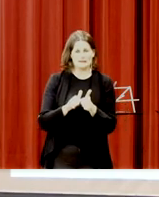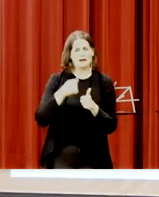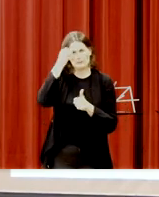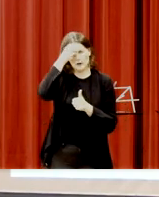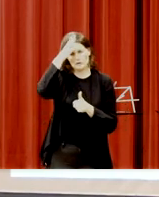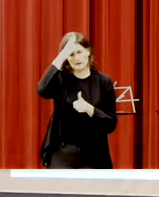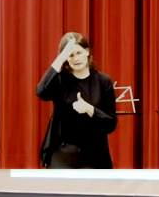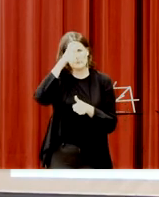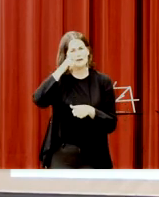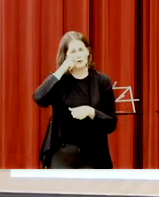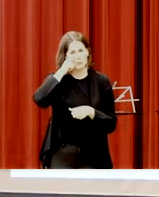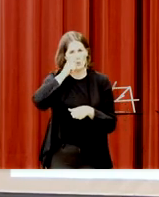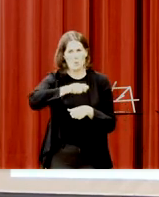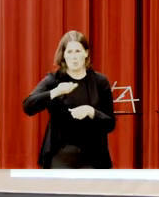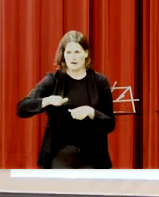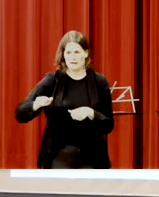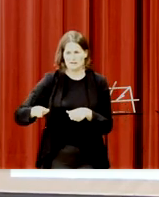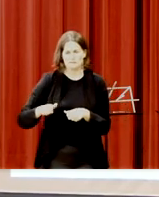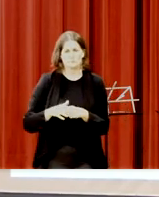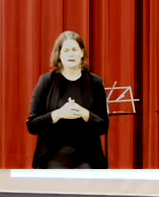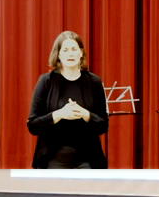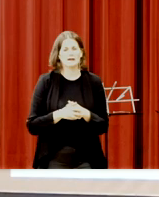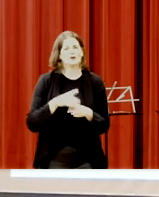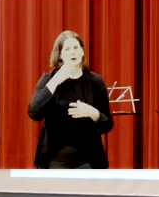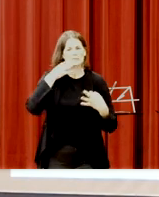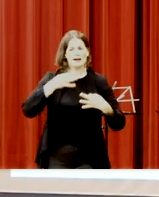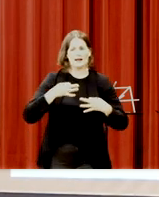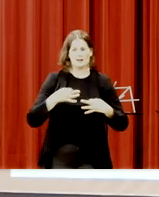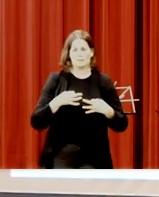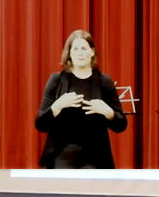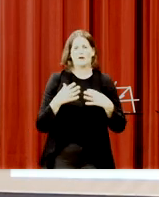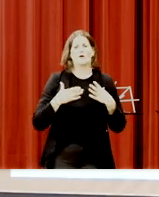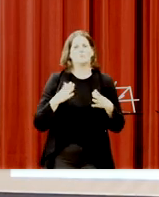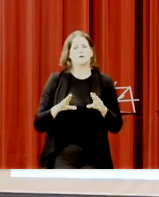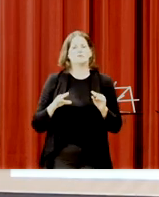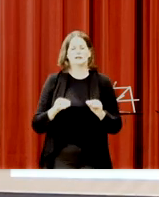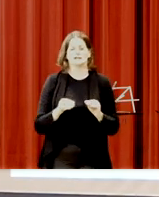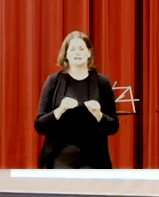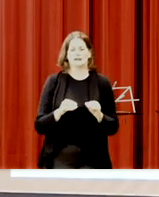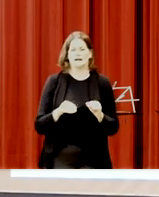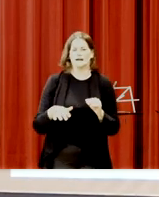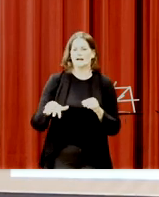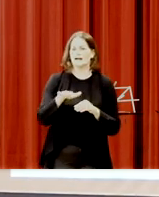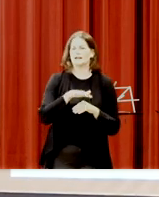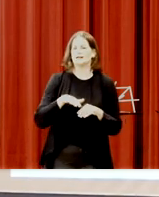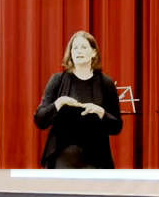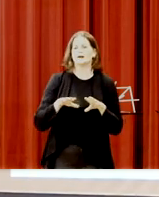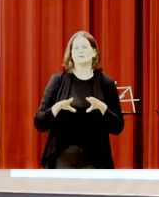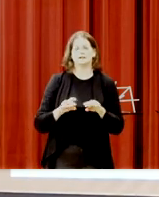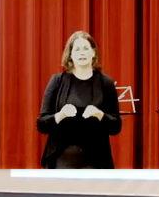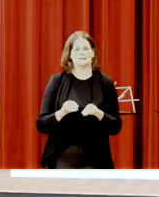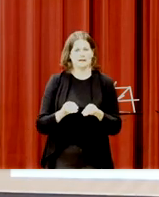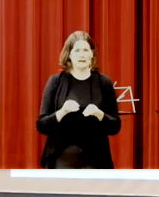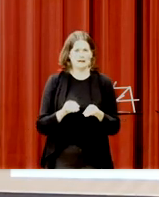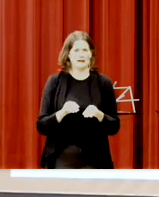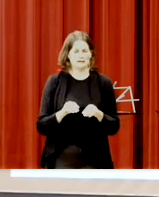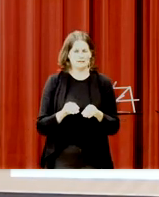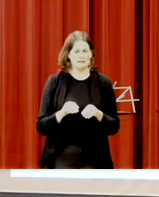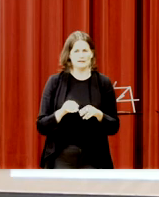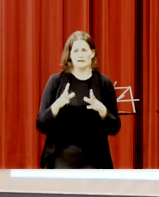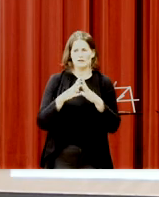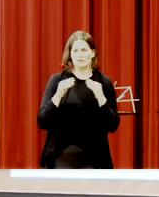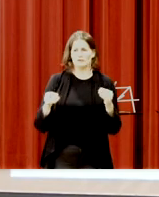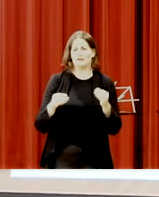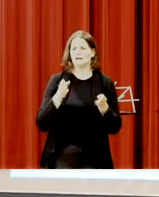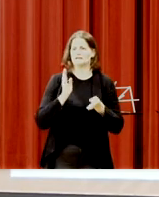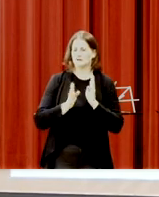per donar lloc a aquestes transformacions, però fer-les amb una mirada humana i amb un fort compromís social. El potencial que té, com bé deies,